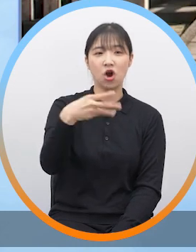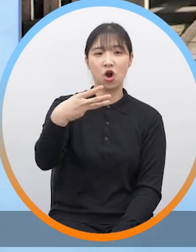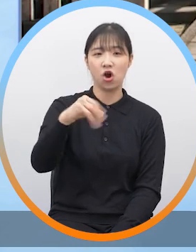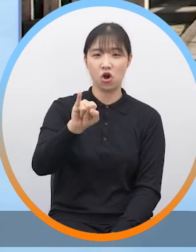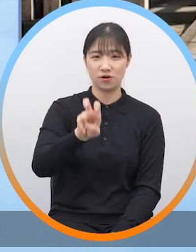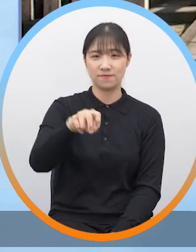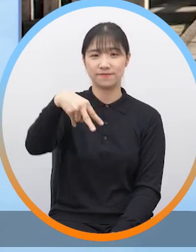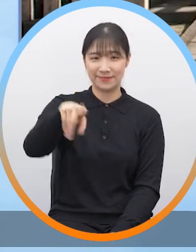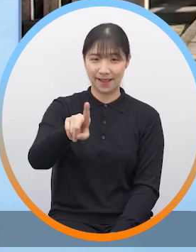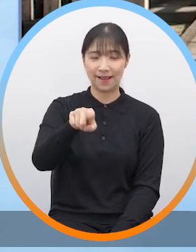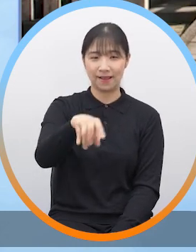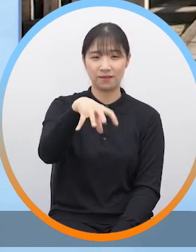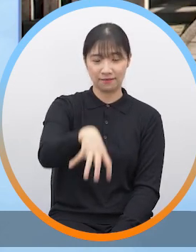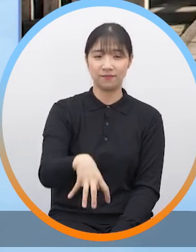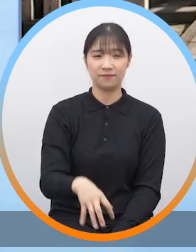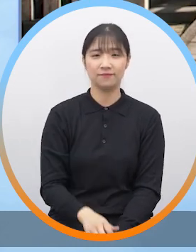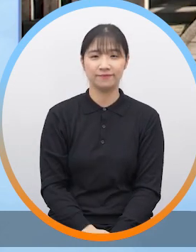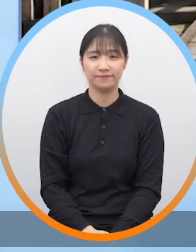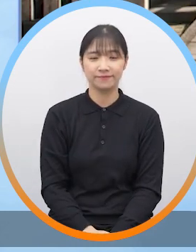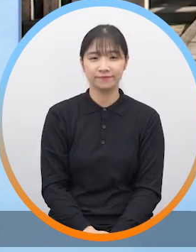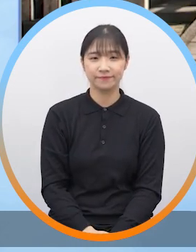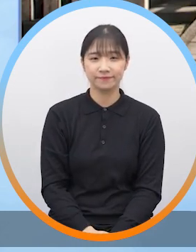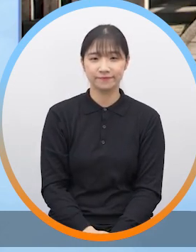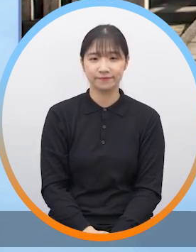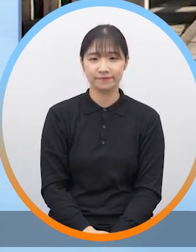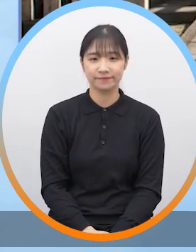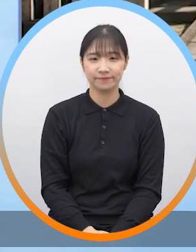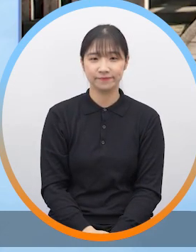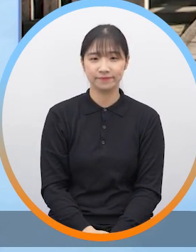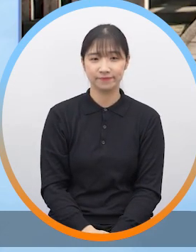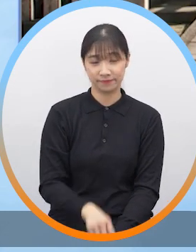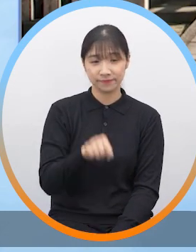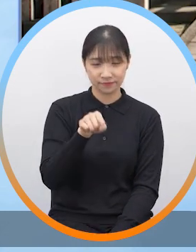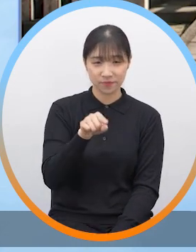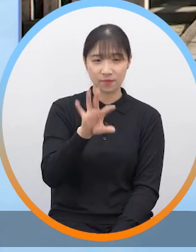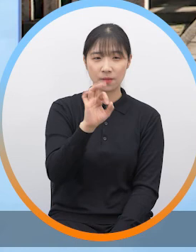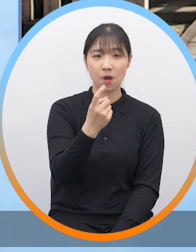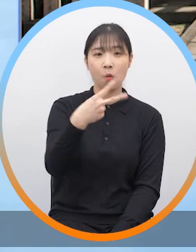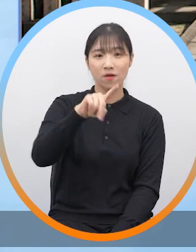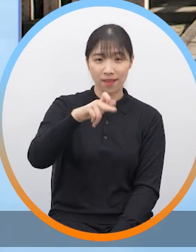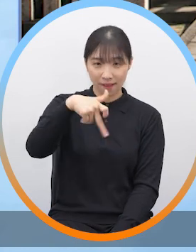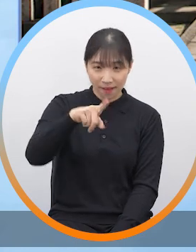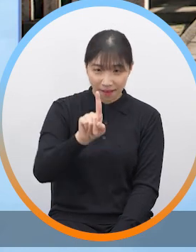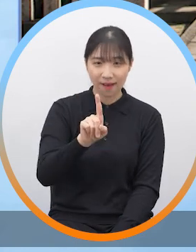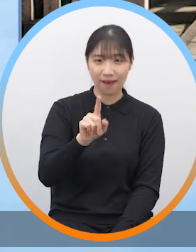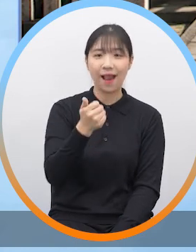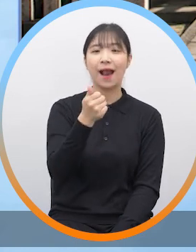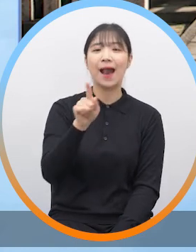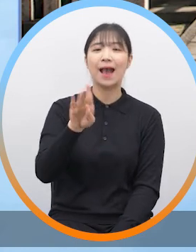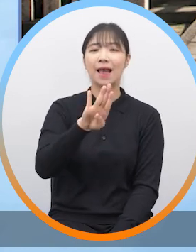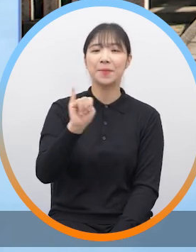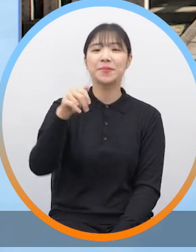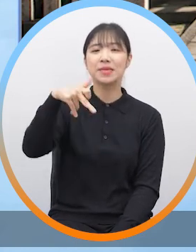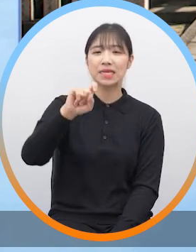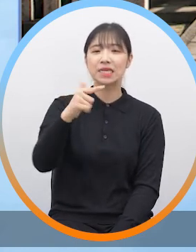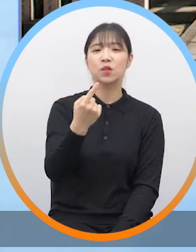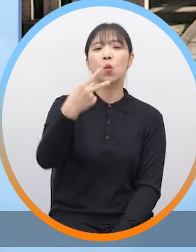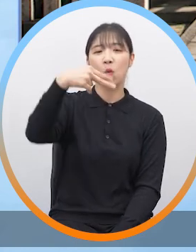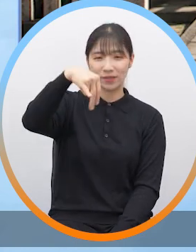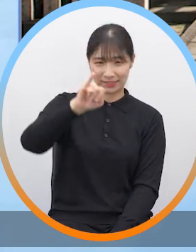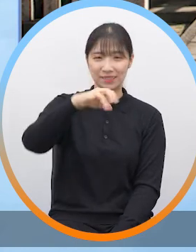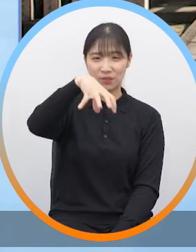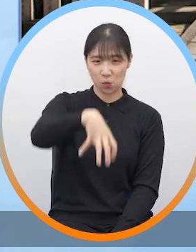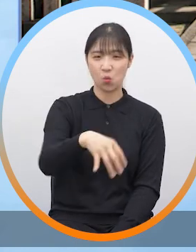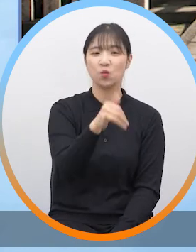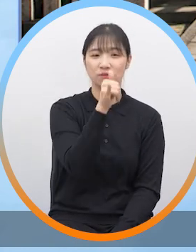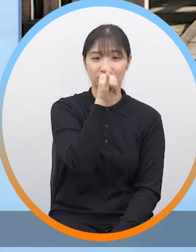하는 이런 절인데요. 이거는 오사카부 우에야시 하비키노시라고